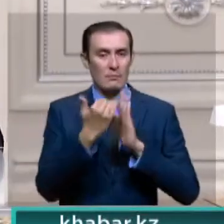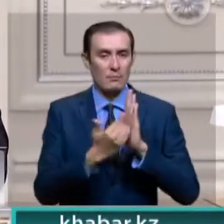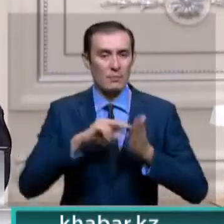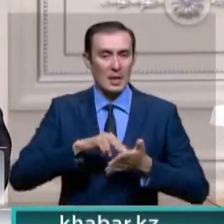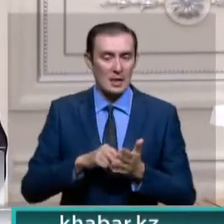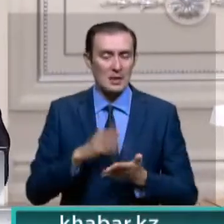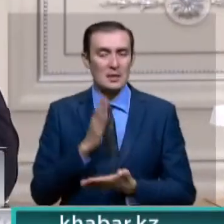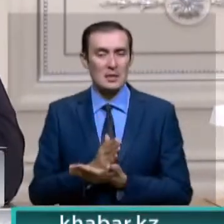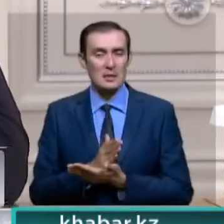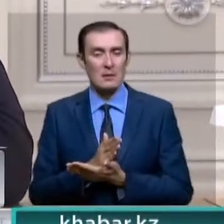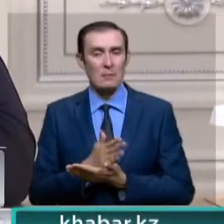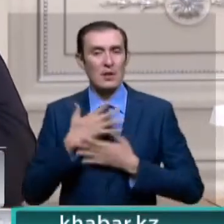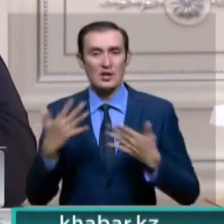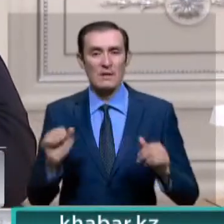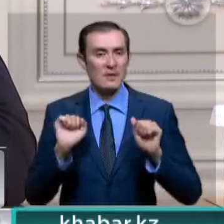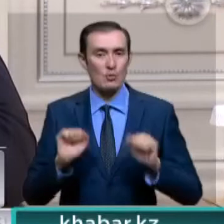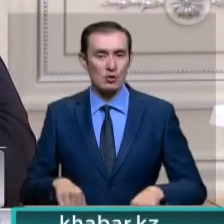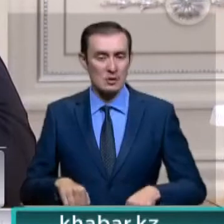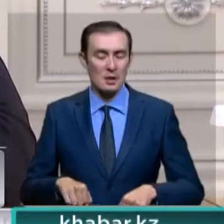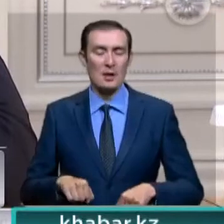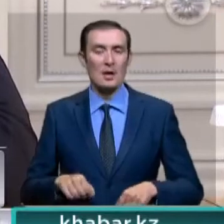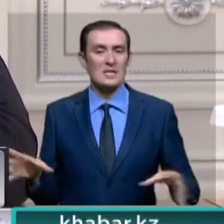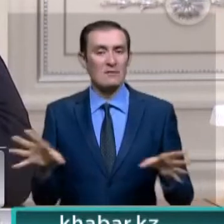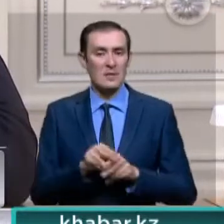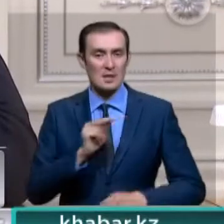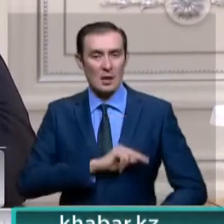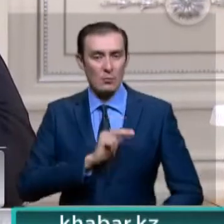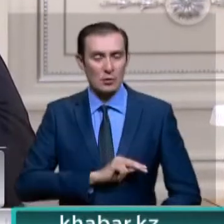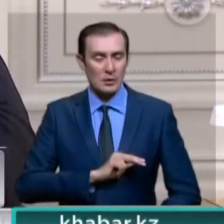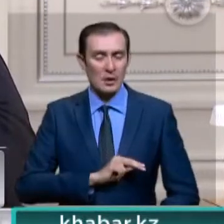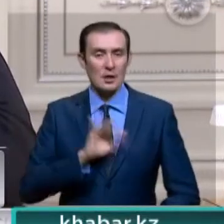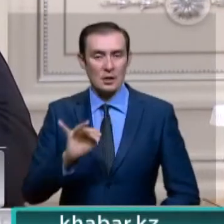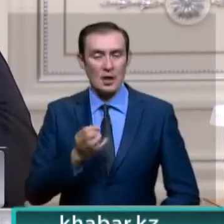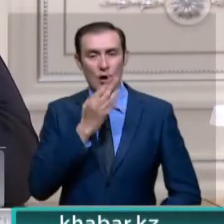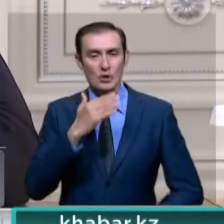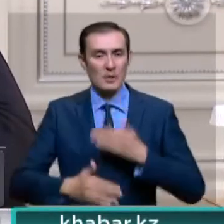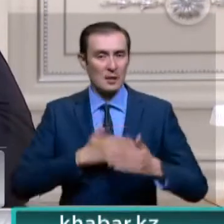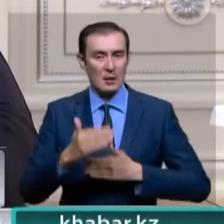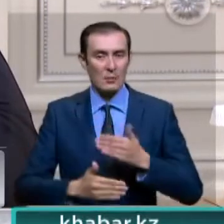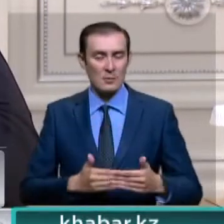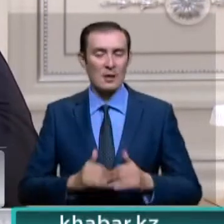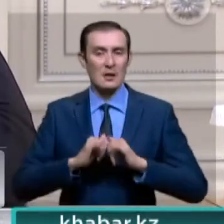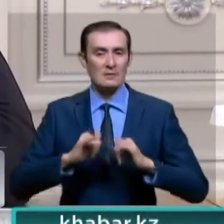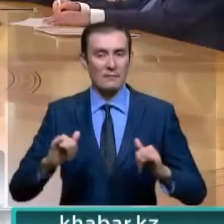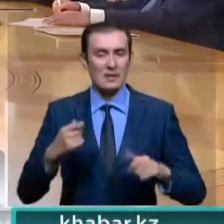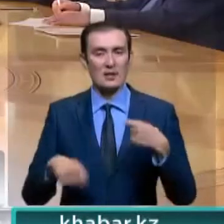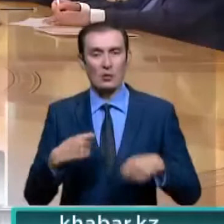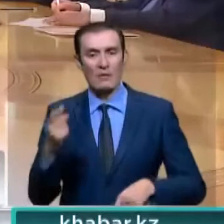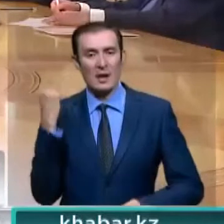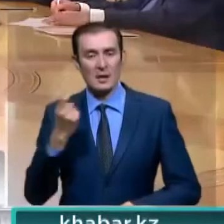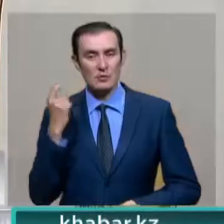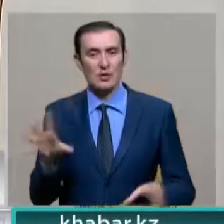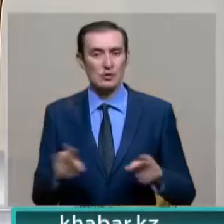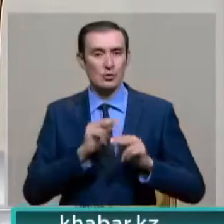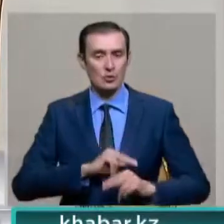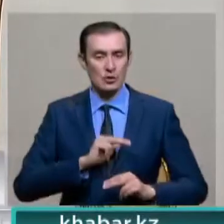Есть большие возможности совместной работы и неплохими темпами, мы сказали, развивается торгово-экономическое